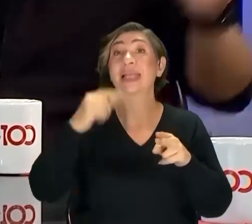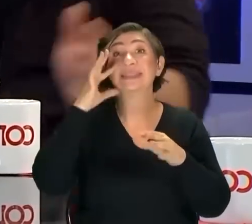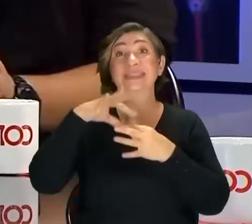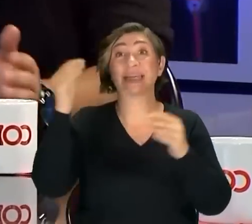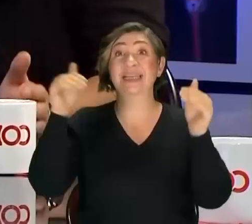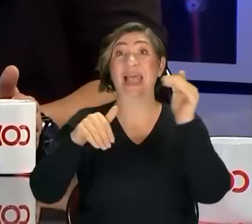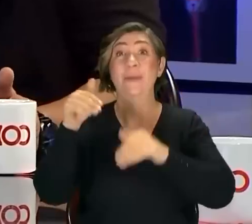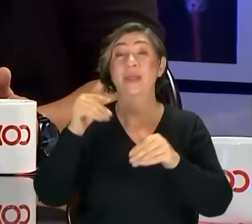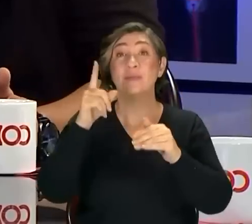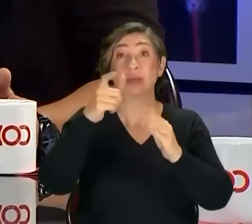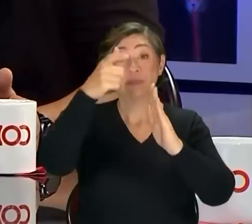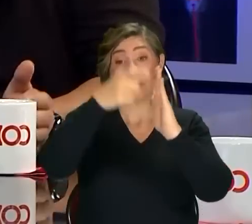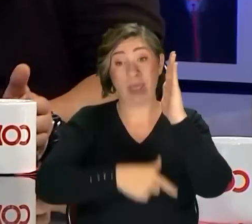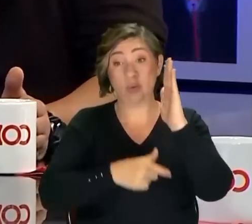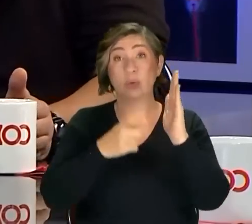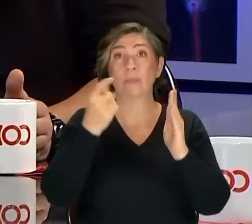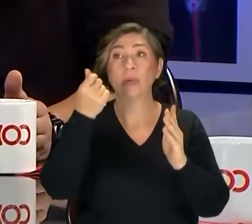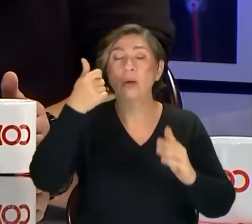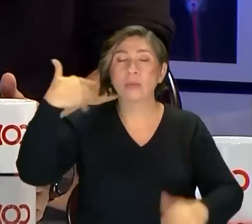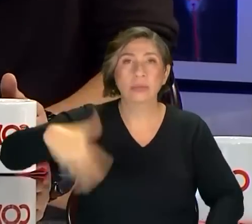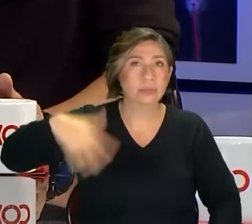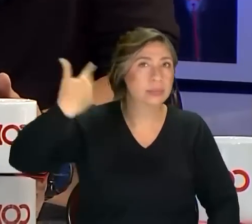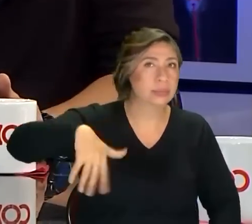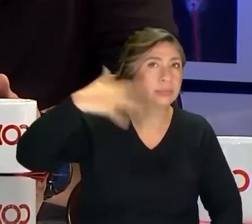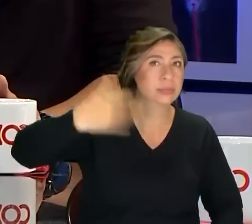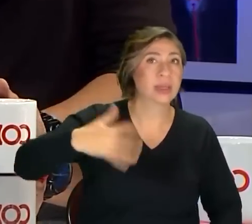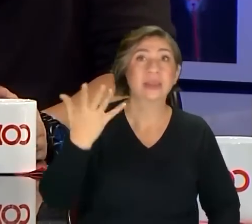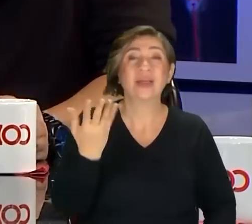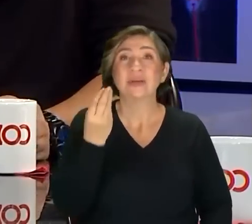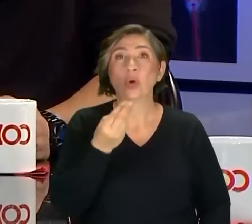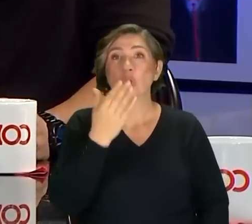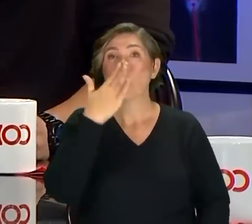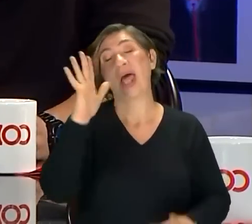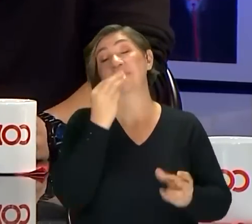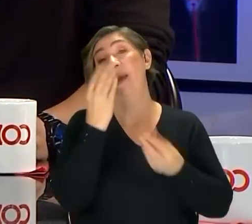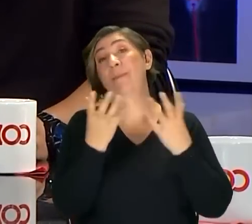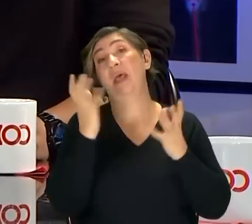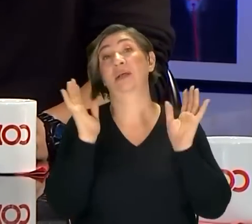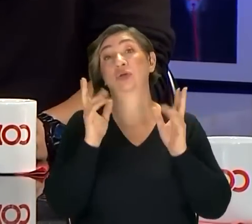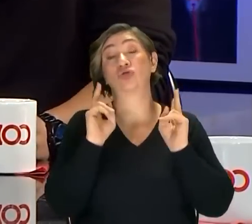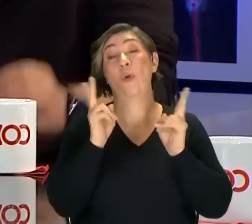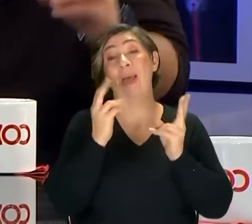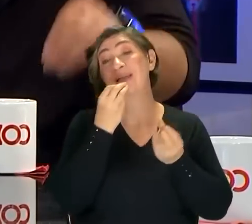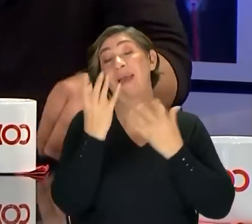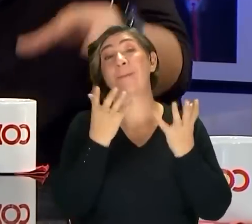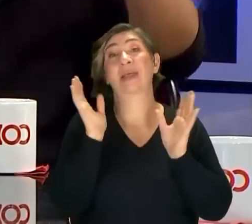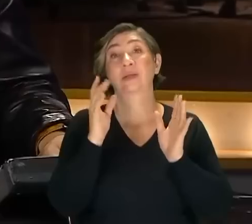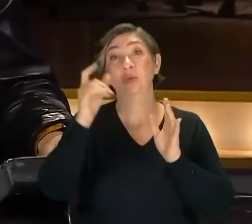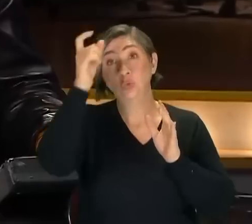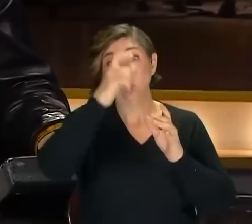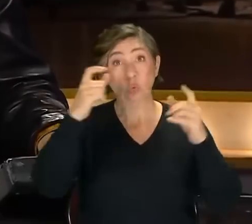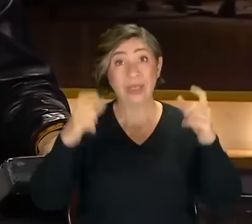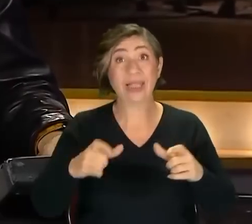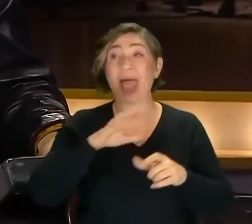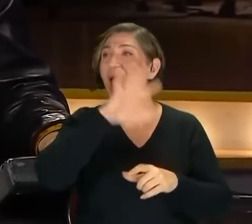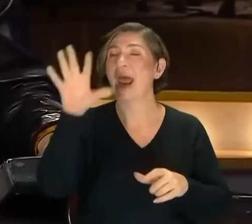insanlar gelebilir diyor. Bir menü fiyatı çıkartıyor mesela aklın gidiyor. Ne vaat ediyorsun diyorum organik yemek. Normal yemek yani. Yani bu Türkiye'de